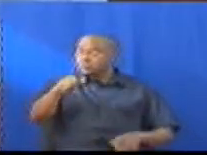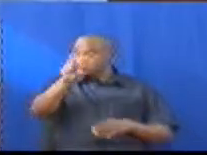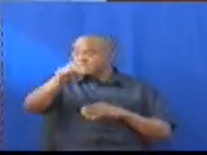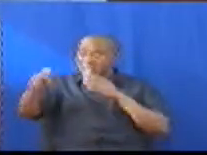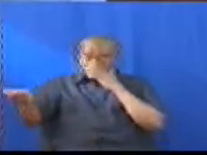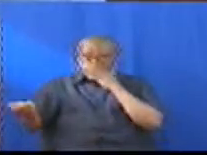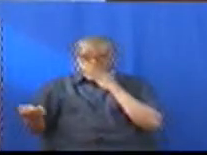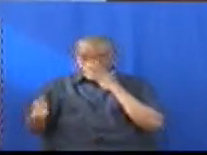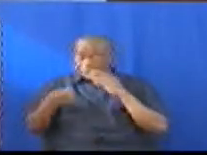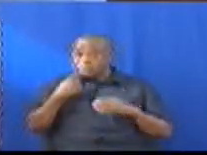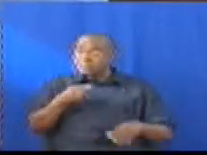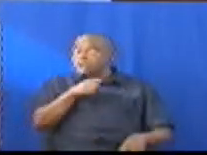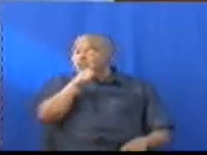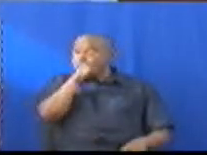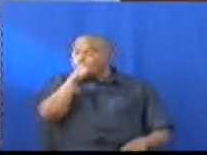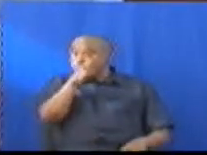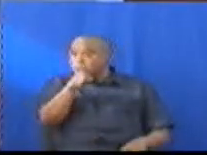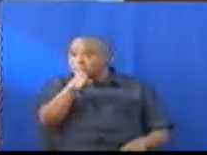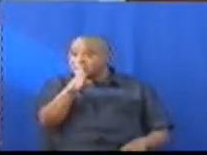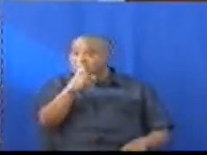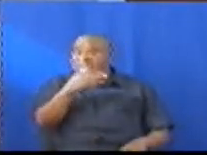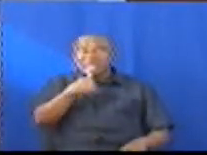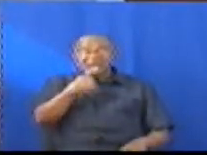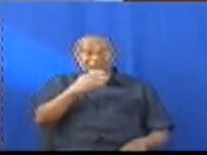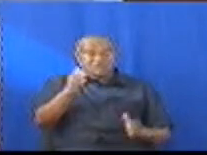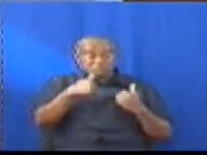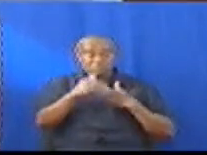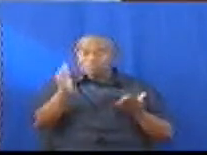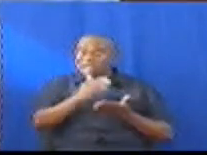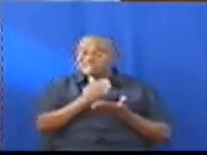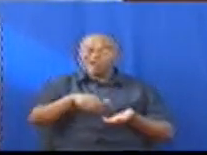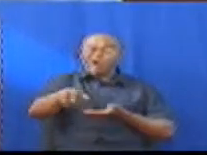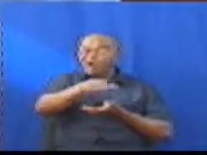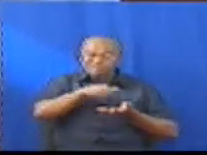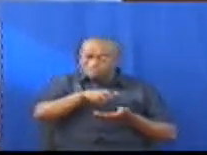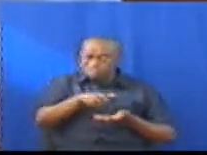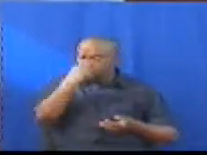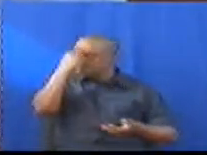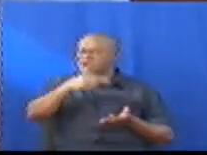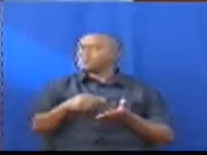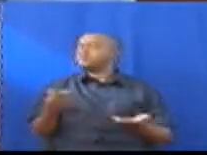Unamwambia wewe mwanasiasa unasema kwamba anakwenda kufungua mashtaka ovyo ovyo.